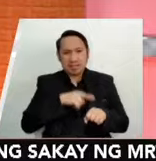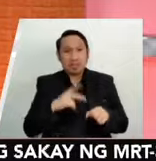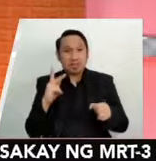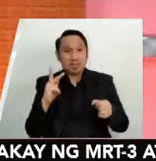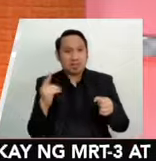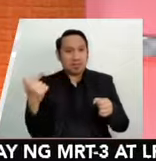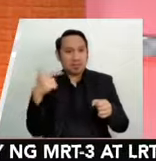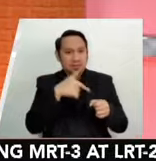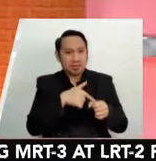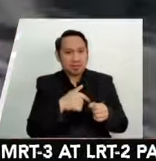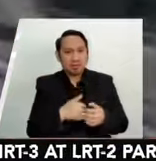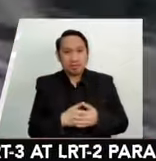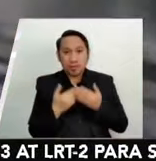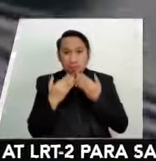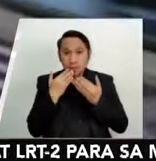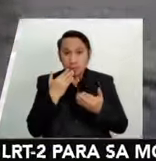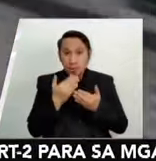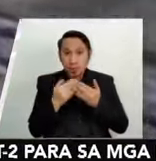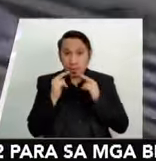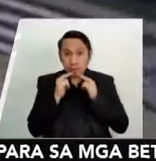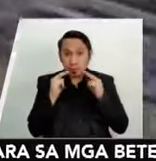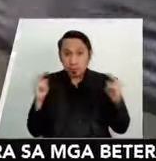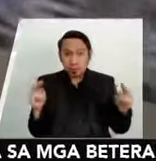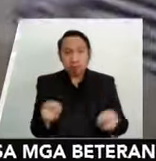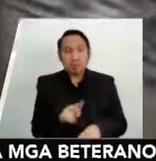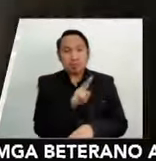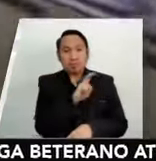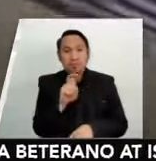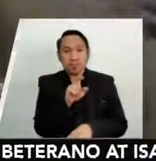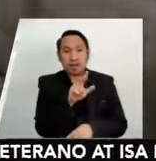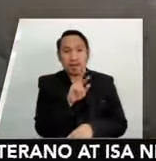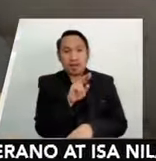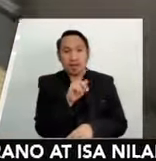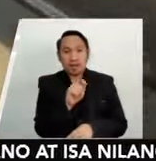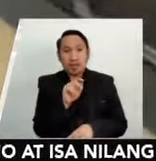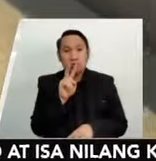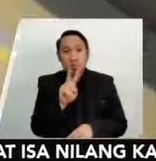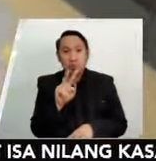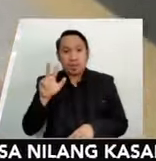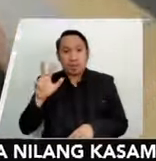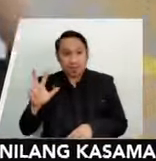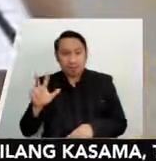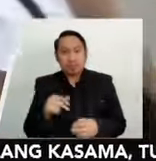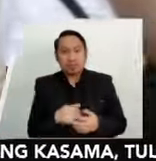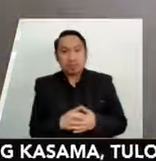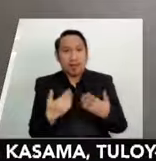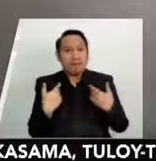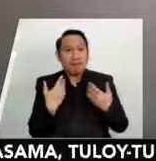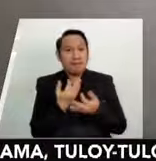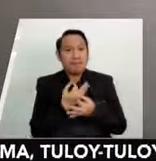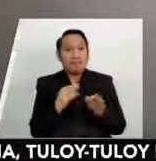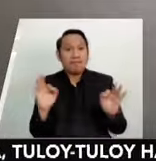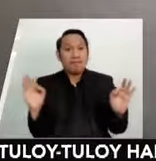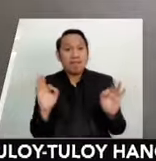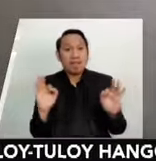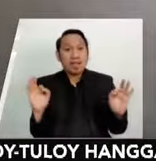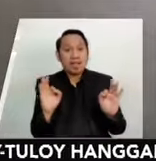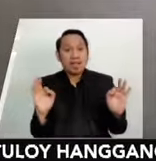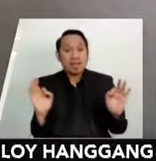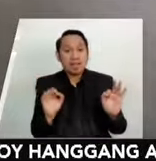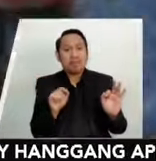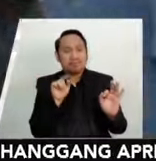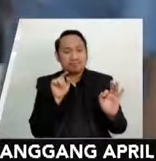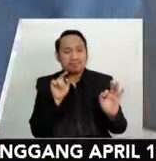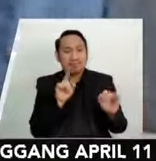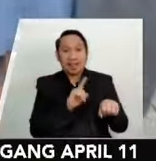news sa mga pasahero ng LRT 2 at MRT 3. May libreng sakay sa dalawang tren ngayong araw ng kagitingan. Simula po yan mamaya alas